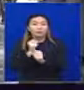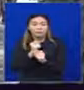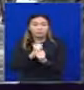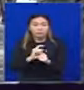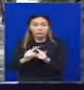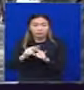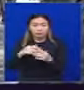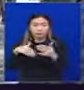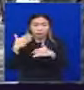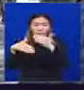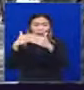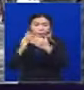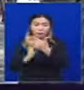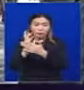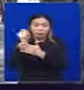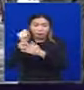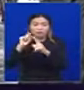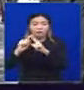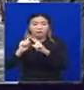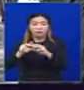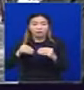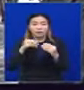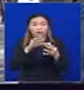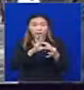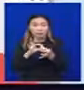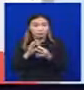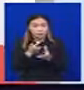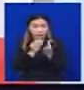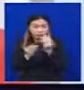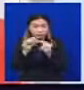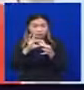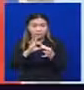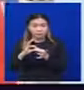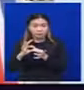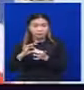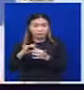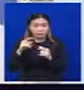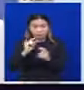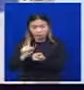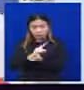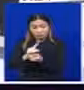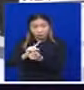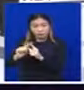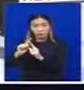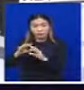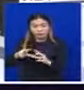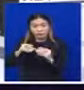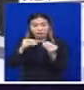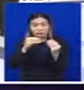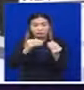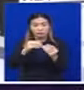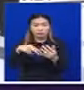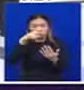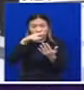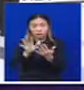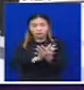ความก้าวหน้าของเทคโนโลยีสารสนเทศและการสื่อสารที่มีผลต่อการเปลี่ยนแปลงของสังคมและสถานการณ์ด้านความมั่นคงของช